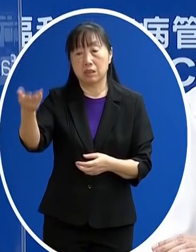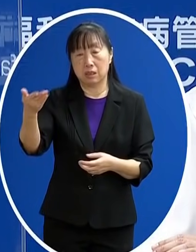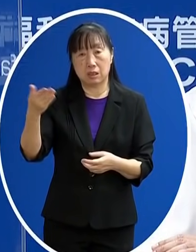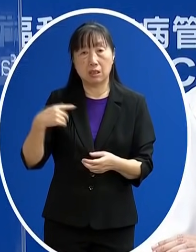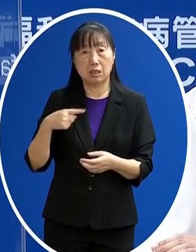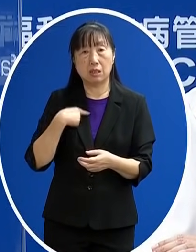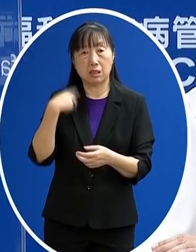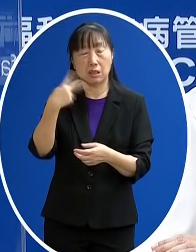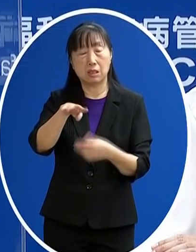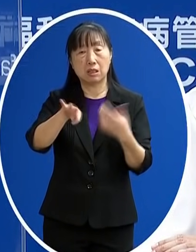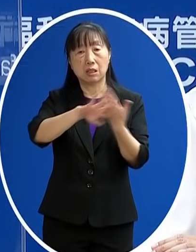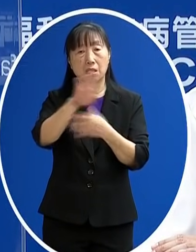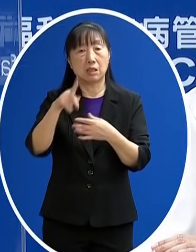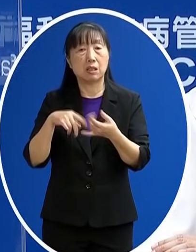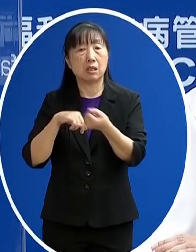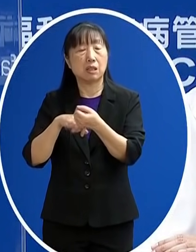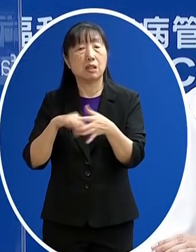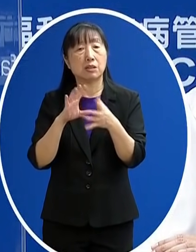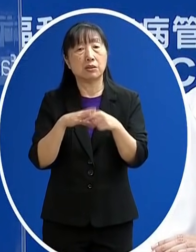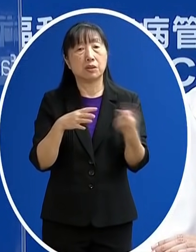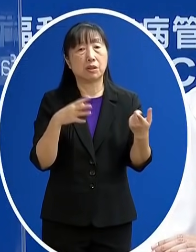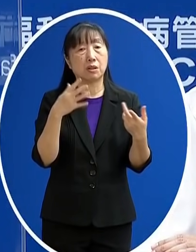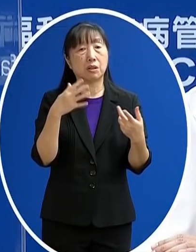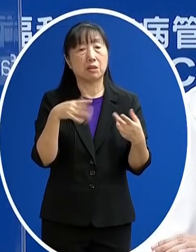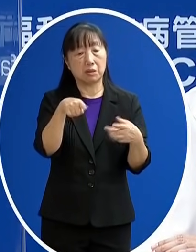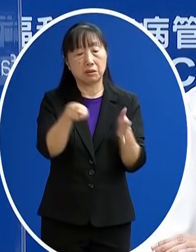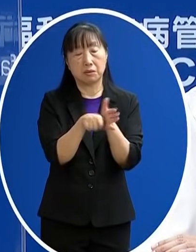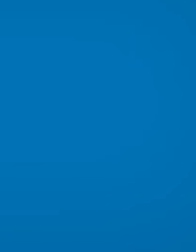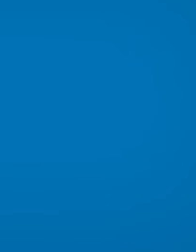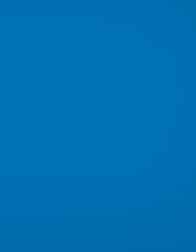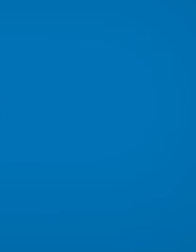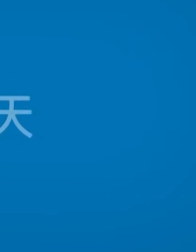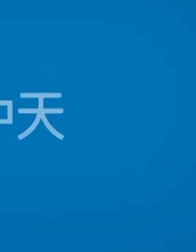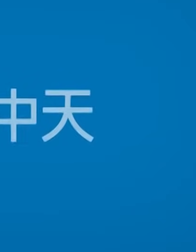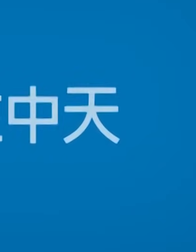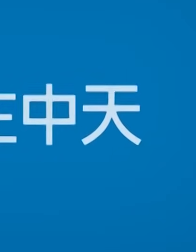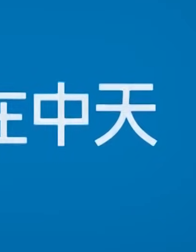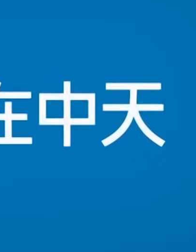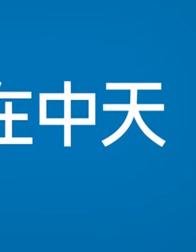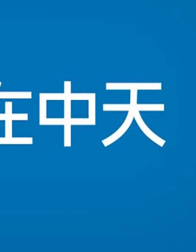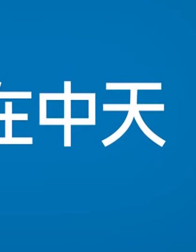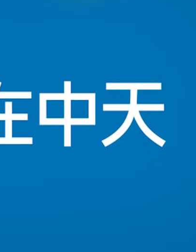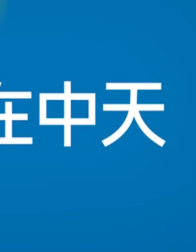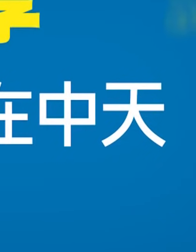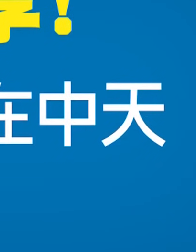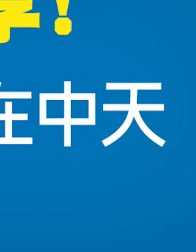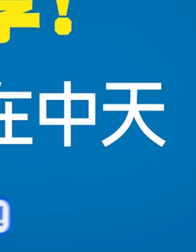他的供应，双边的这样的供应可能都会拖到比较晚的时间。